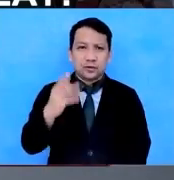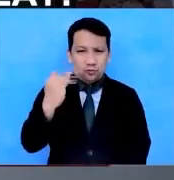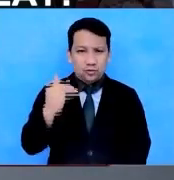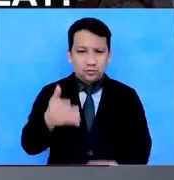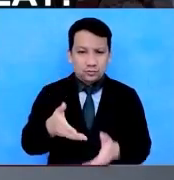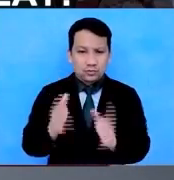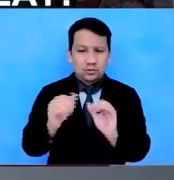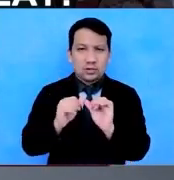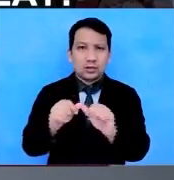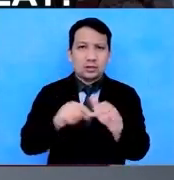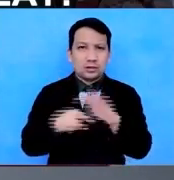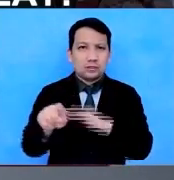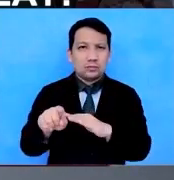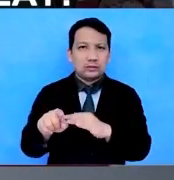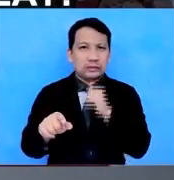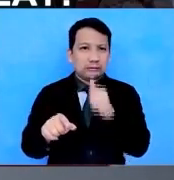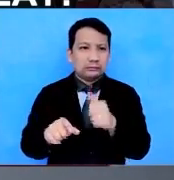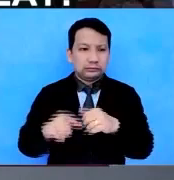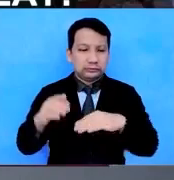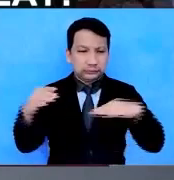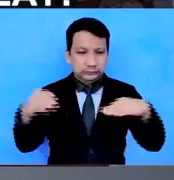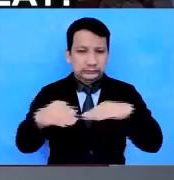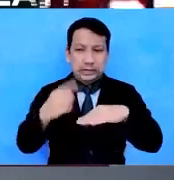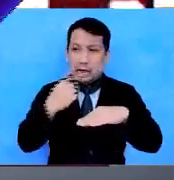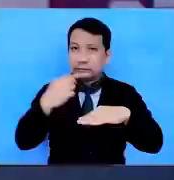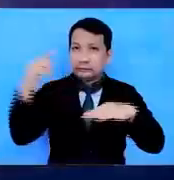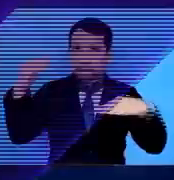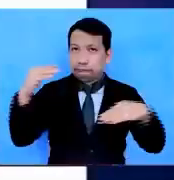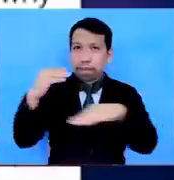sila kahit beating the red light. Narito ang report.